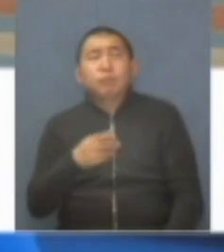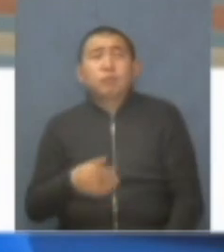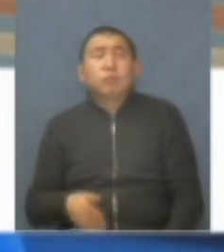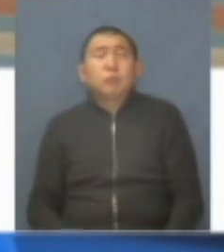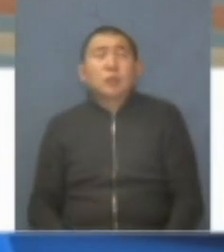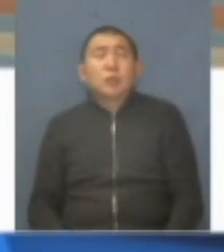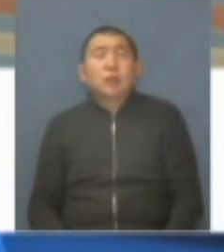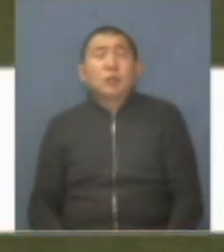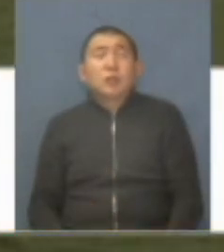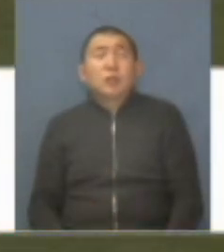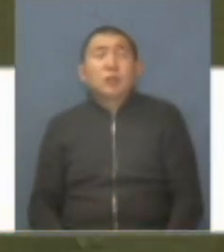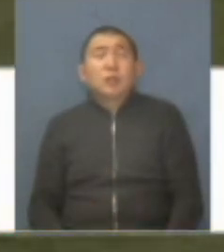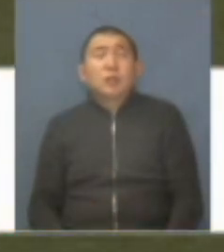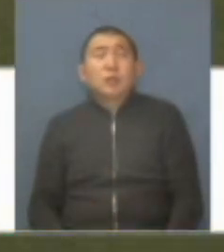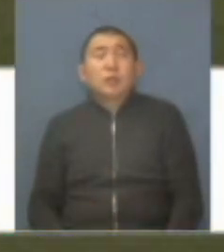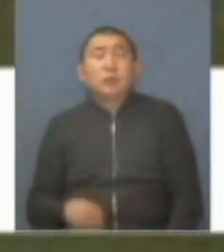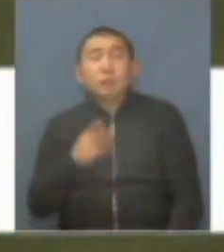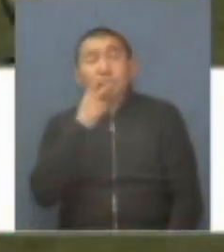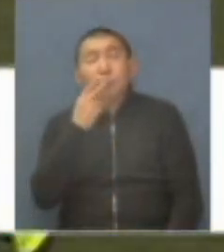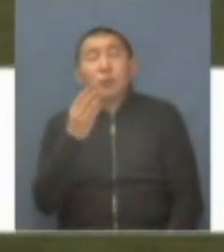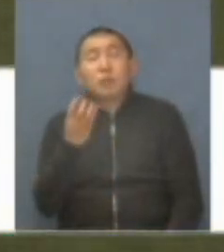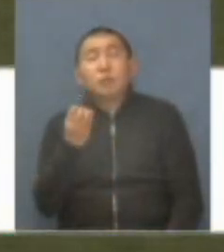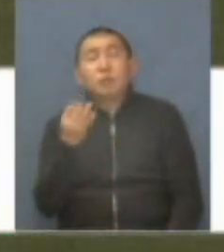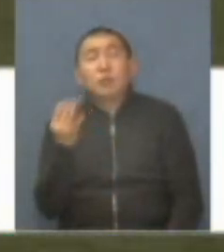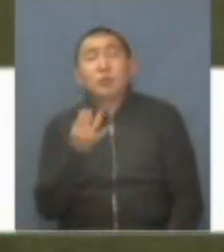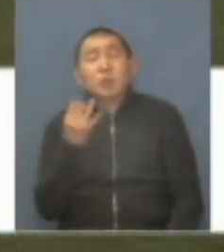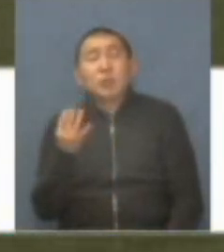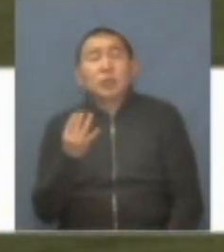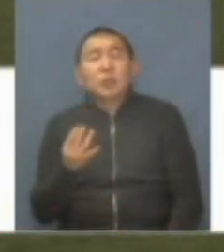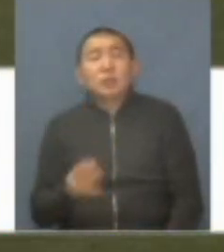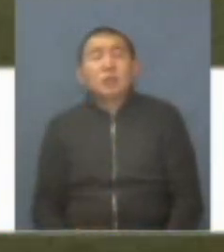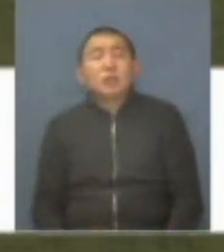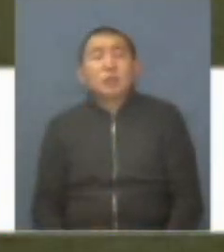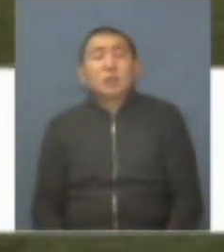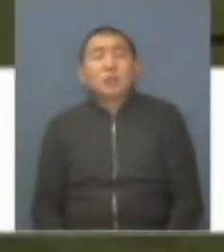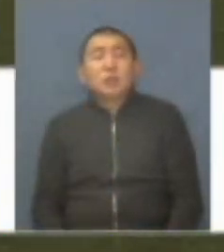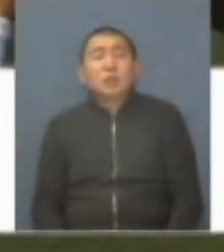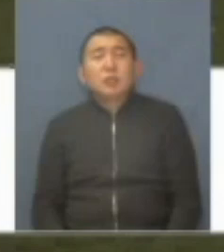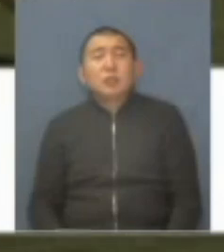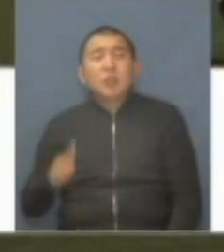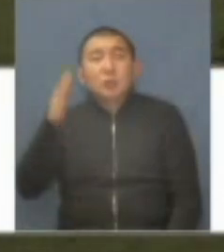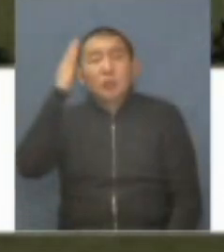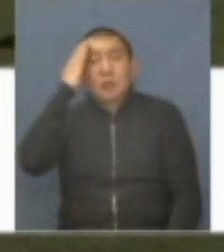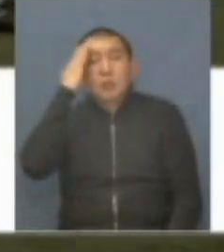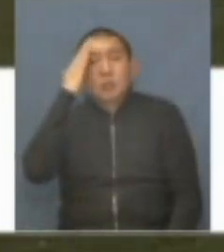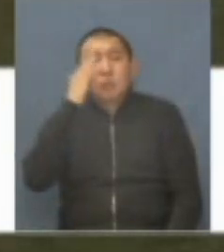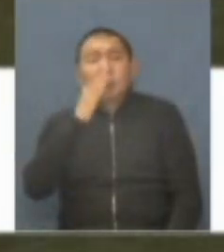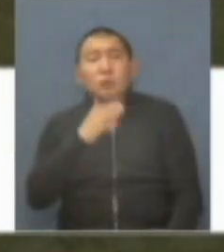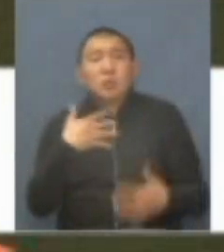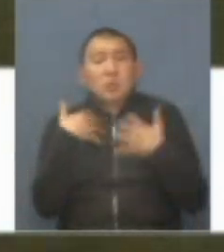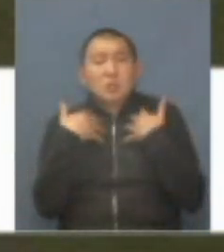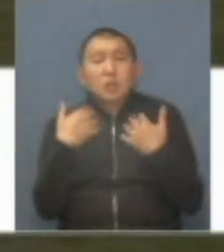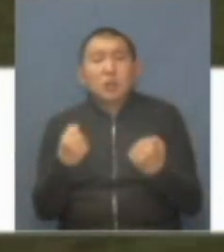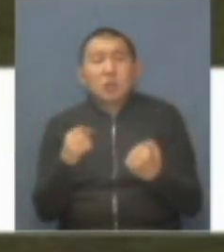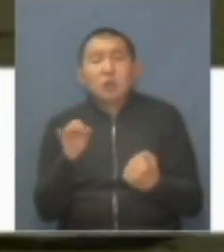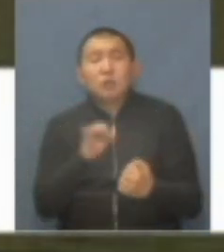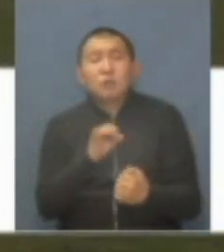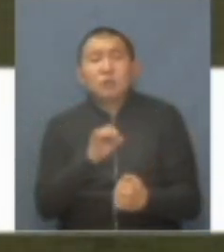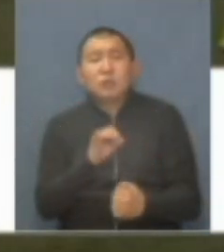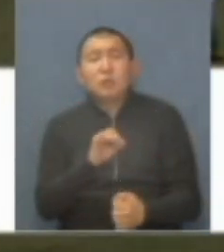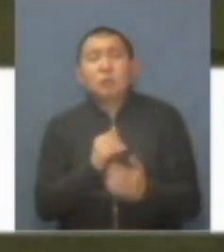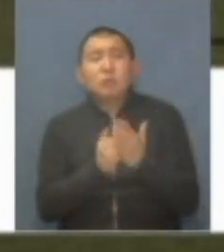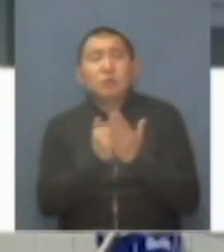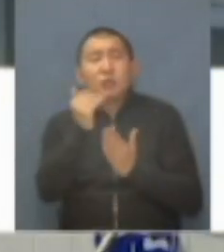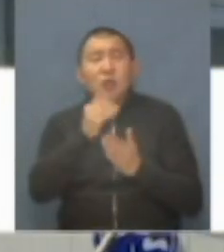очень интересно. Участие в таких мероприятиях, как отмечают организаторы, способствует не только укреплению здоровья, но и повышению командного